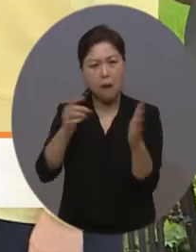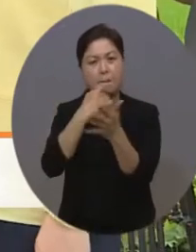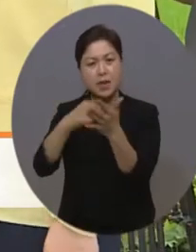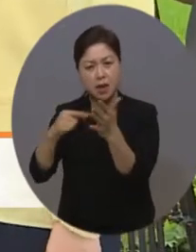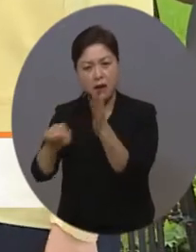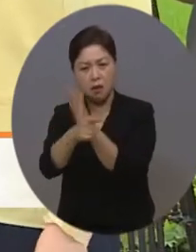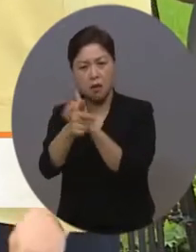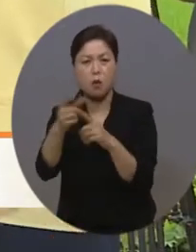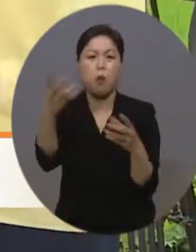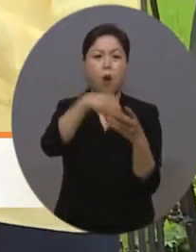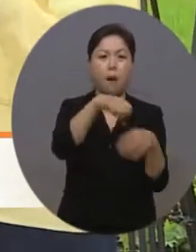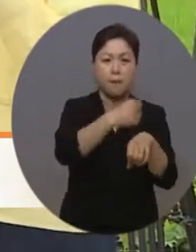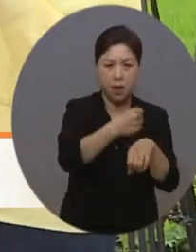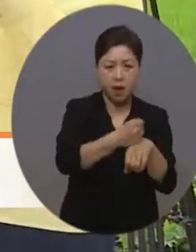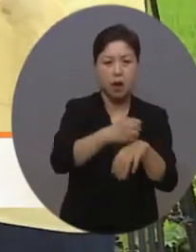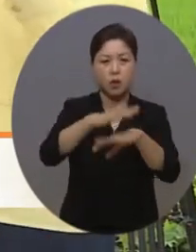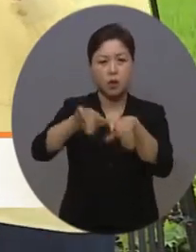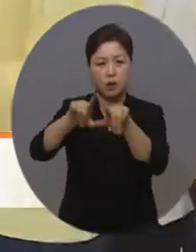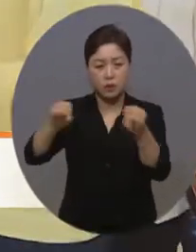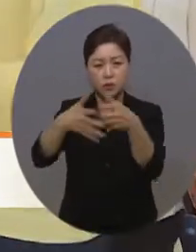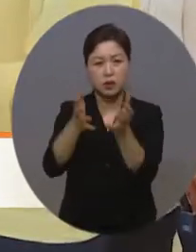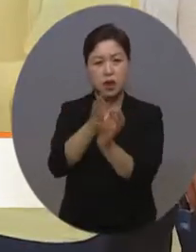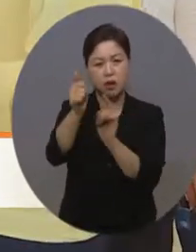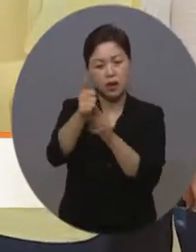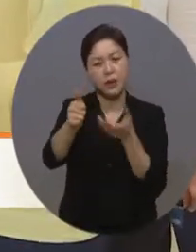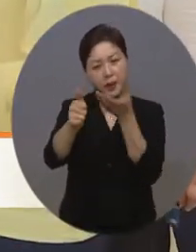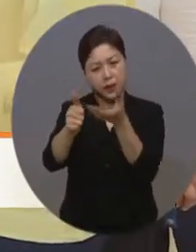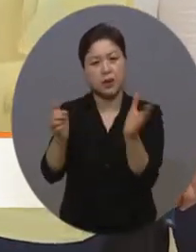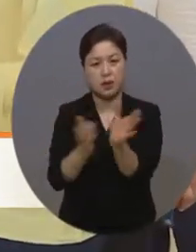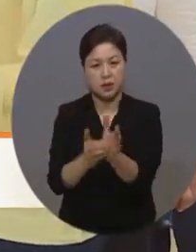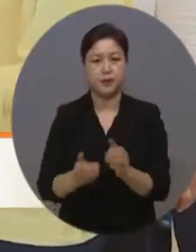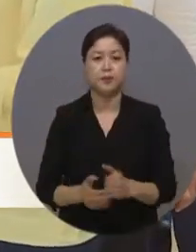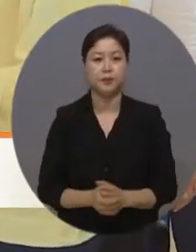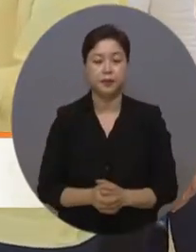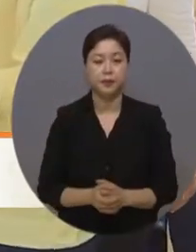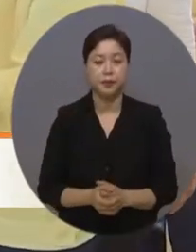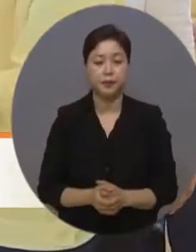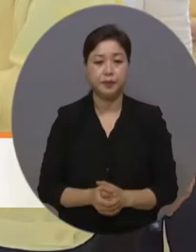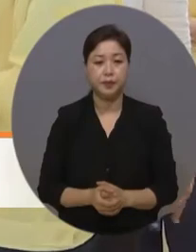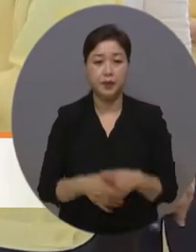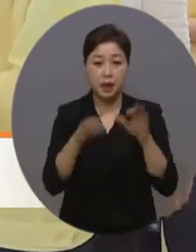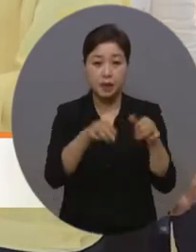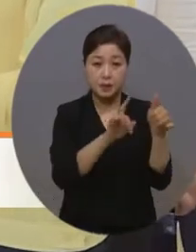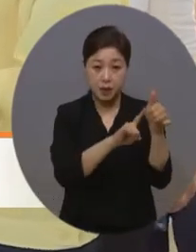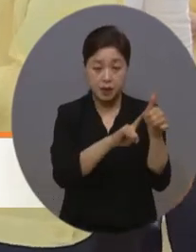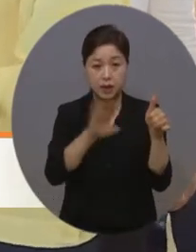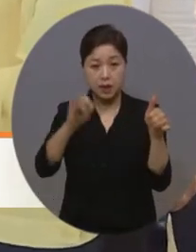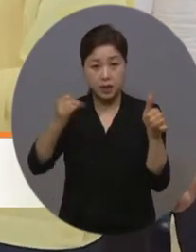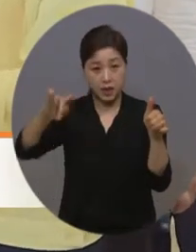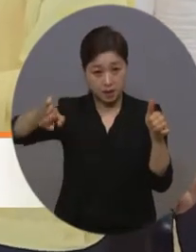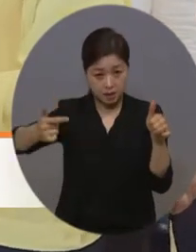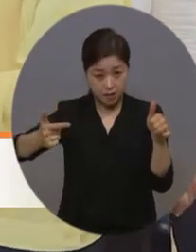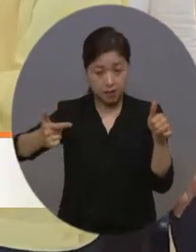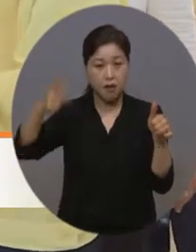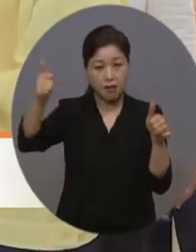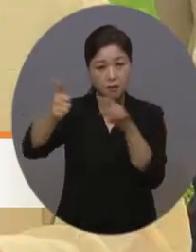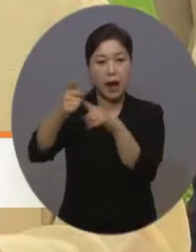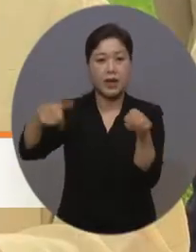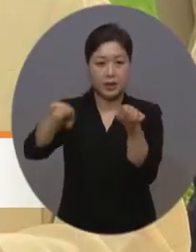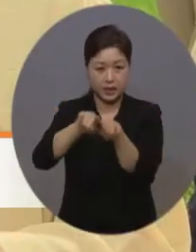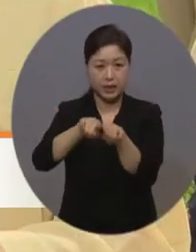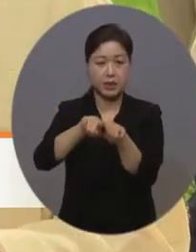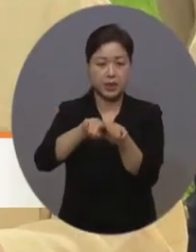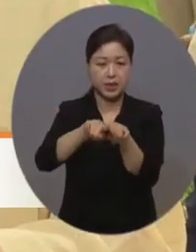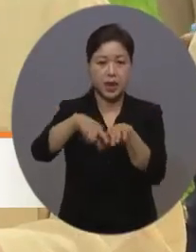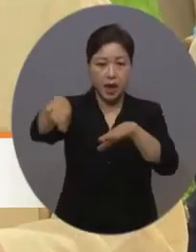것을 농식품부 장관에게 건의했습니다. 이후 김 지사는 이낙연 전 대표와 함께